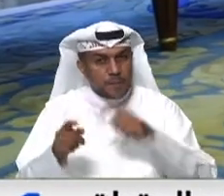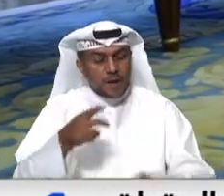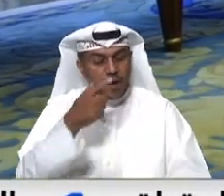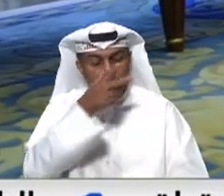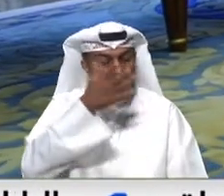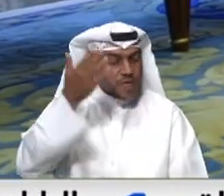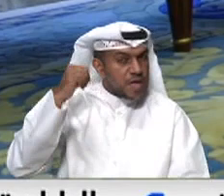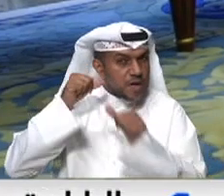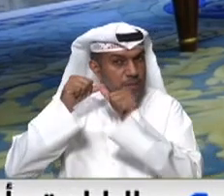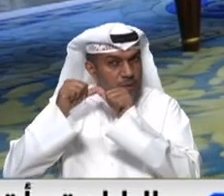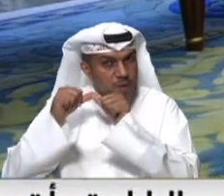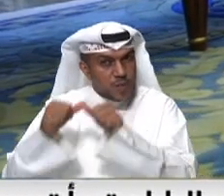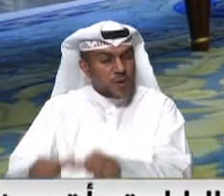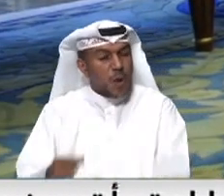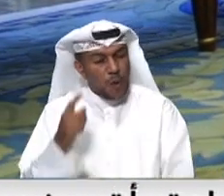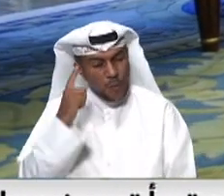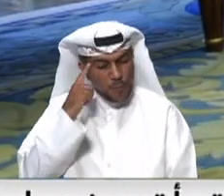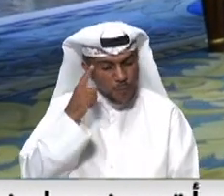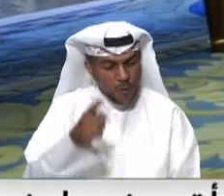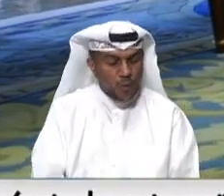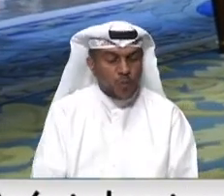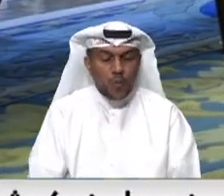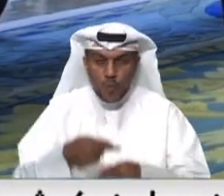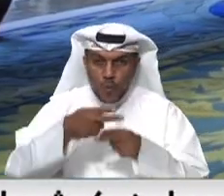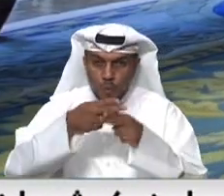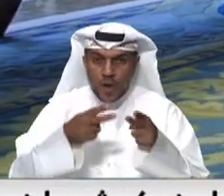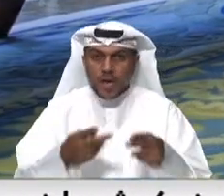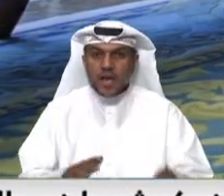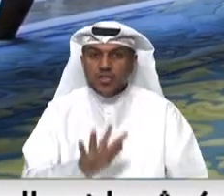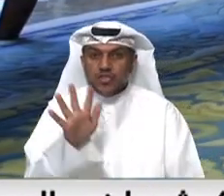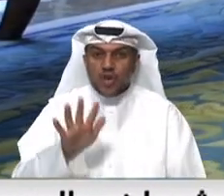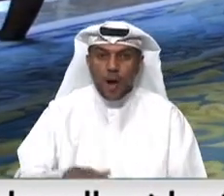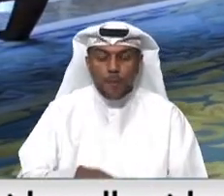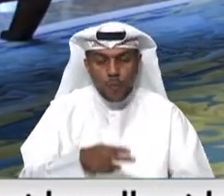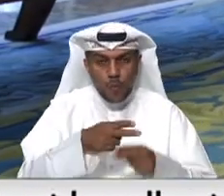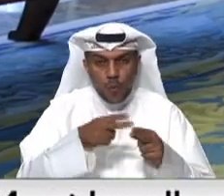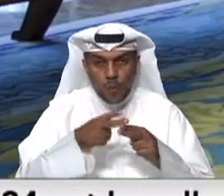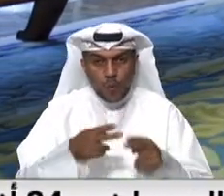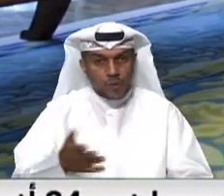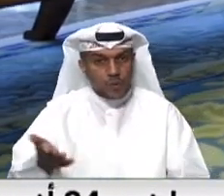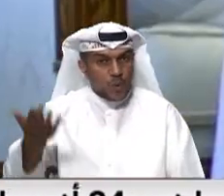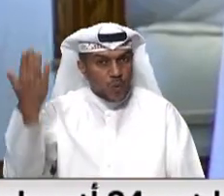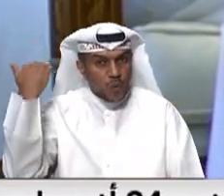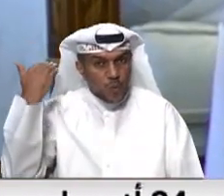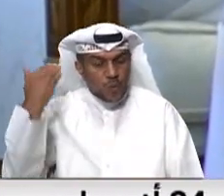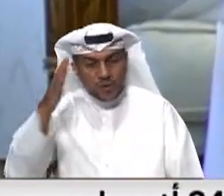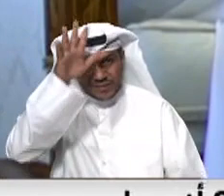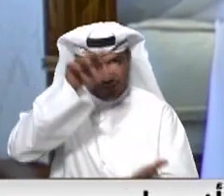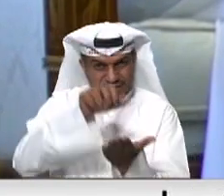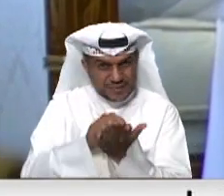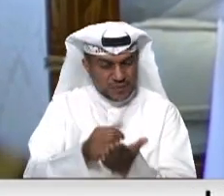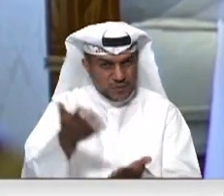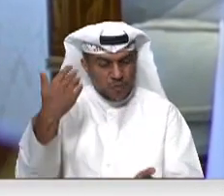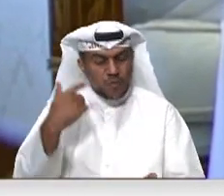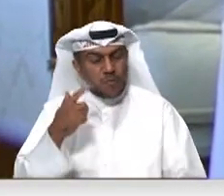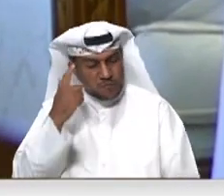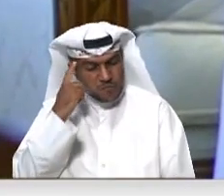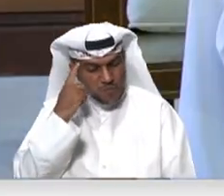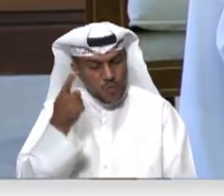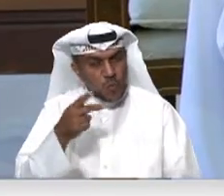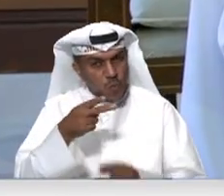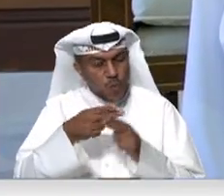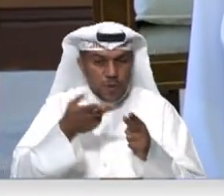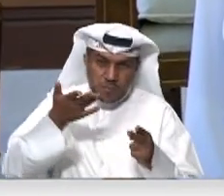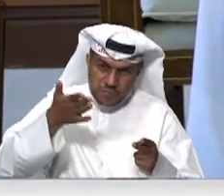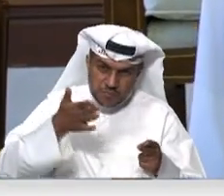اللقاء التضحيات الخالدة التي قدمها الشهداء الكويتيون تجاه الوطن الذين ضربوا أروع الأمثلة